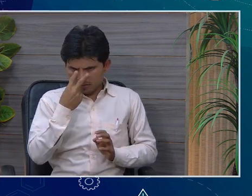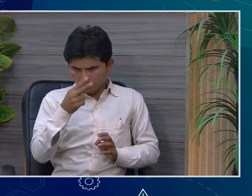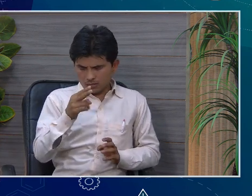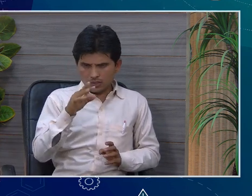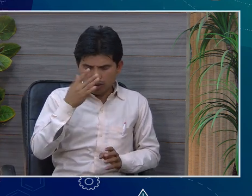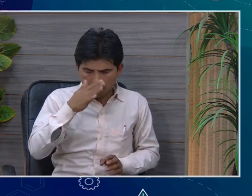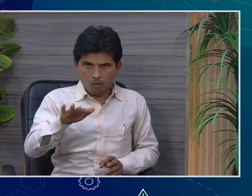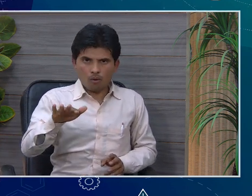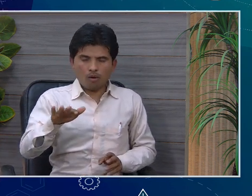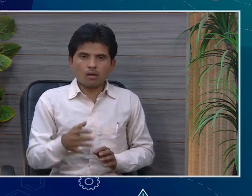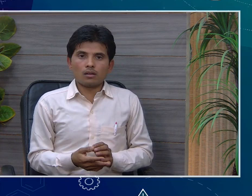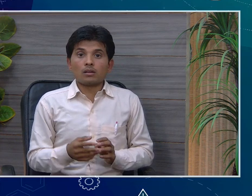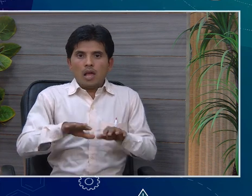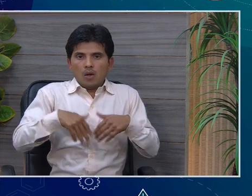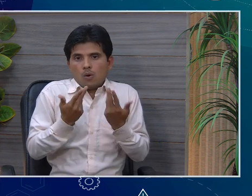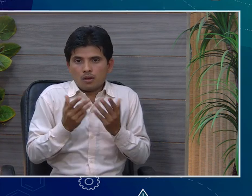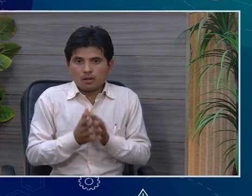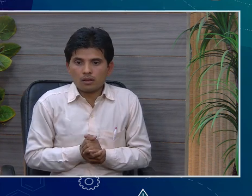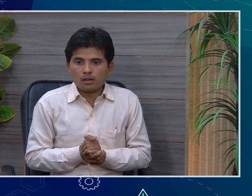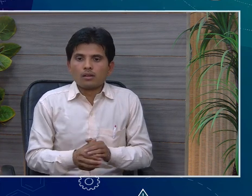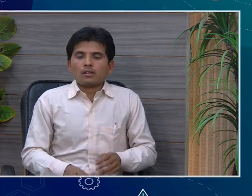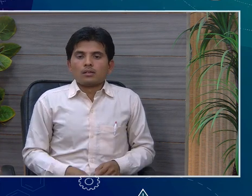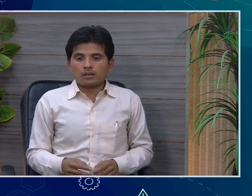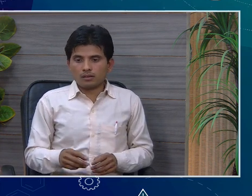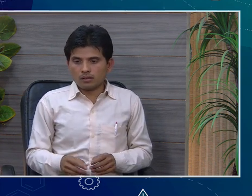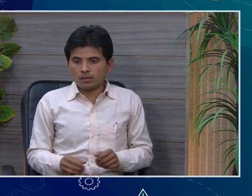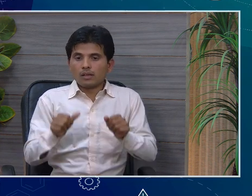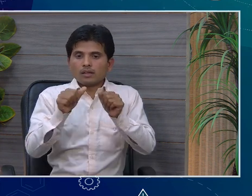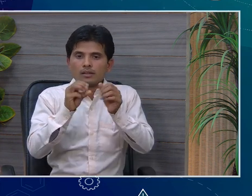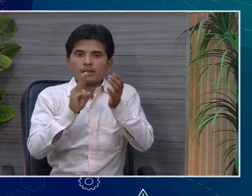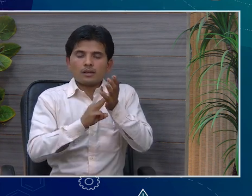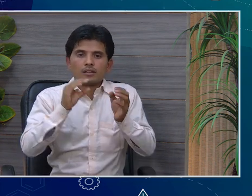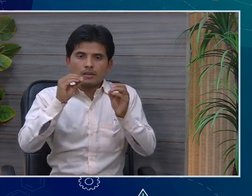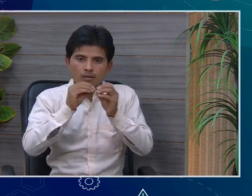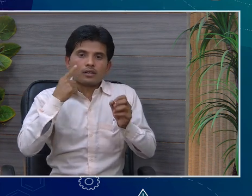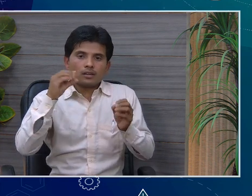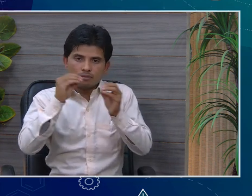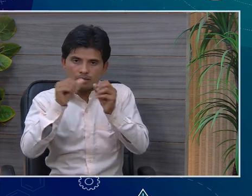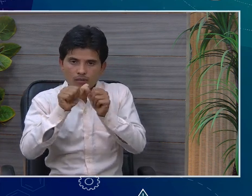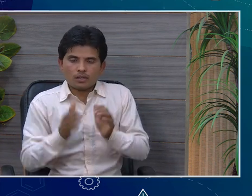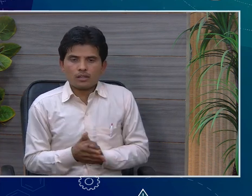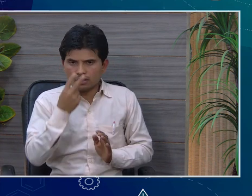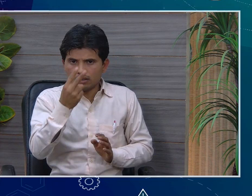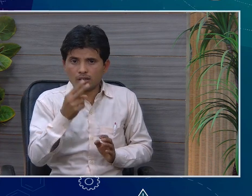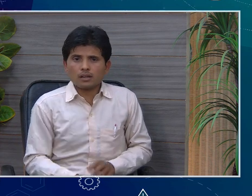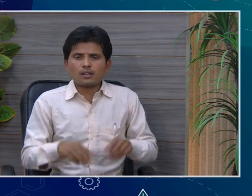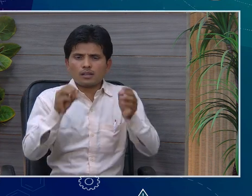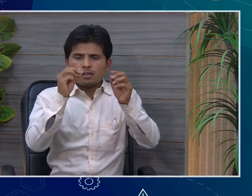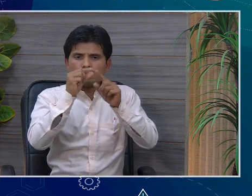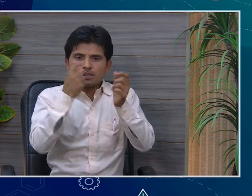सकता मैं तो उसके लिए क्या करें मनोज माइक रॉजर्स में उसको अमित देखना है पैरामीशियम देखना है लेकिन बचा नहीं देखा था तो उसके लिए क्या